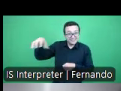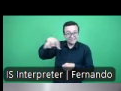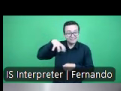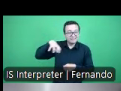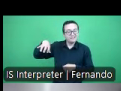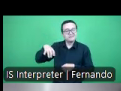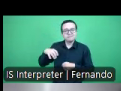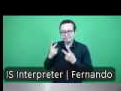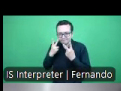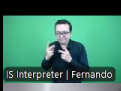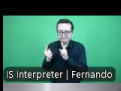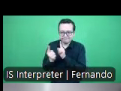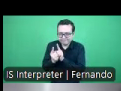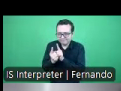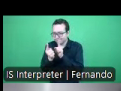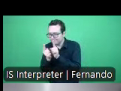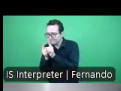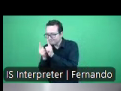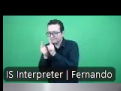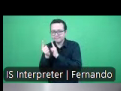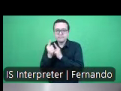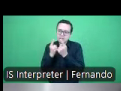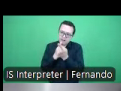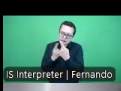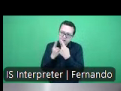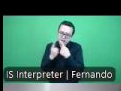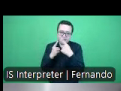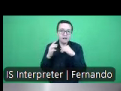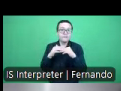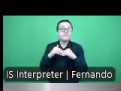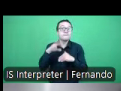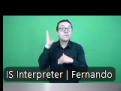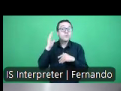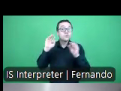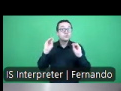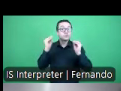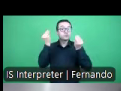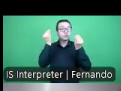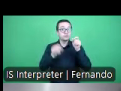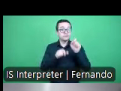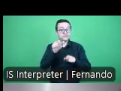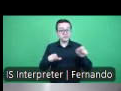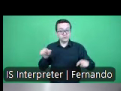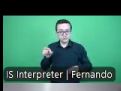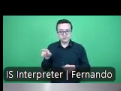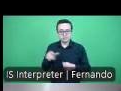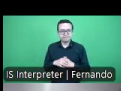yang these dikurung young people bertahun-tahun, live bahkan kami there, menemukan put sejak inside, like being tempat itu caged there berdiri dari tahun for years, that 2001 some